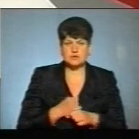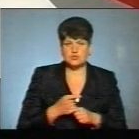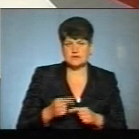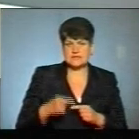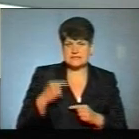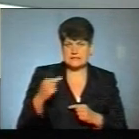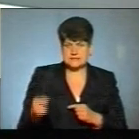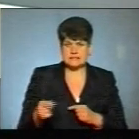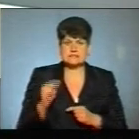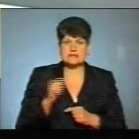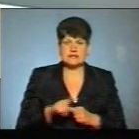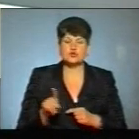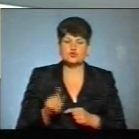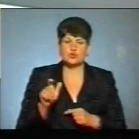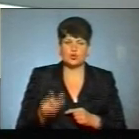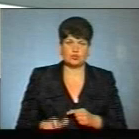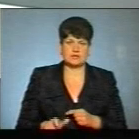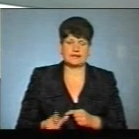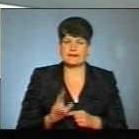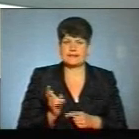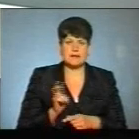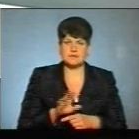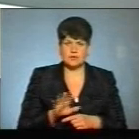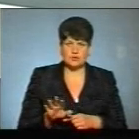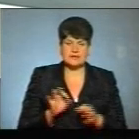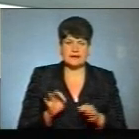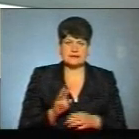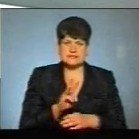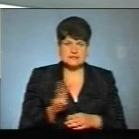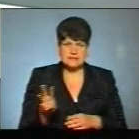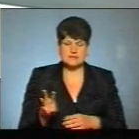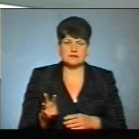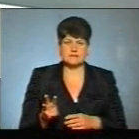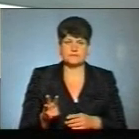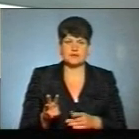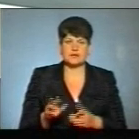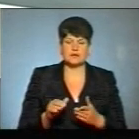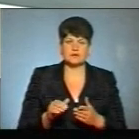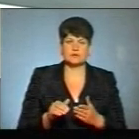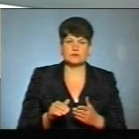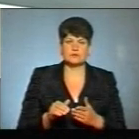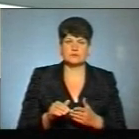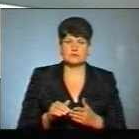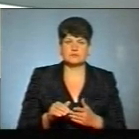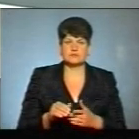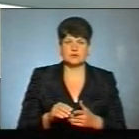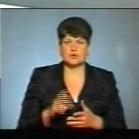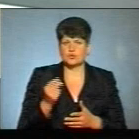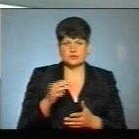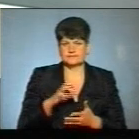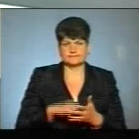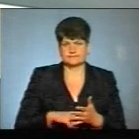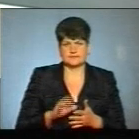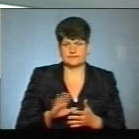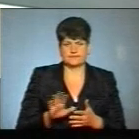режимі. За те, що людина, наприклад, не відвідує ніяких санкцій, ніяких відкладень допомоги по безробіттю, немає. Ніхто людей з обліку